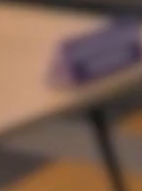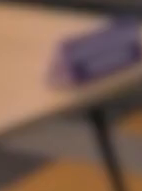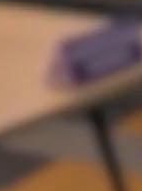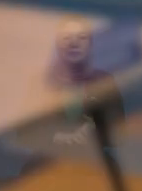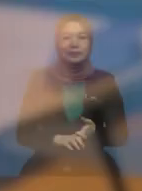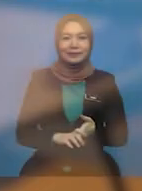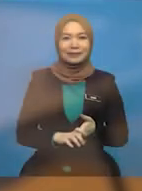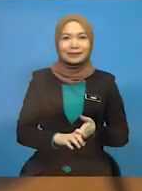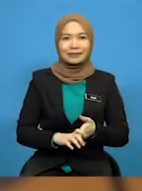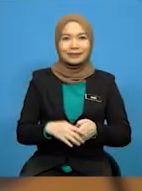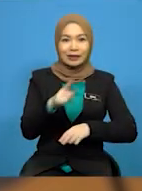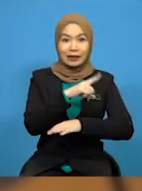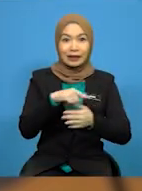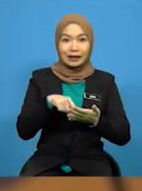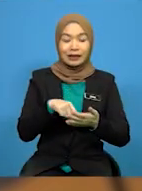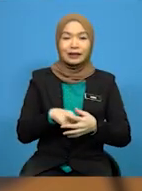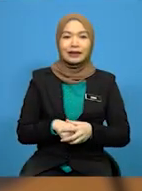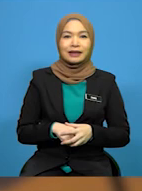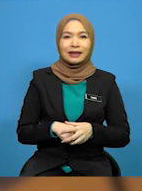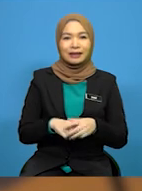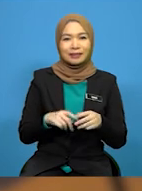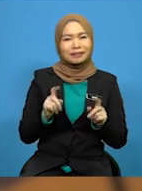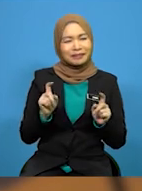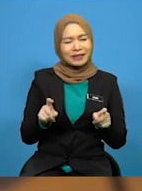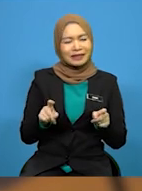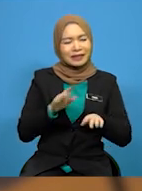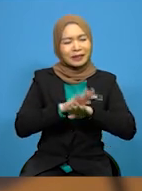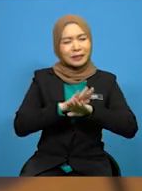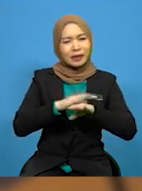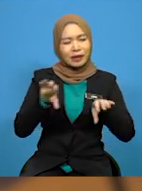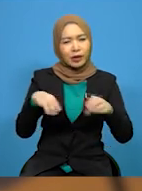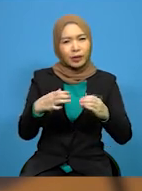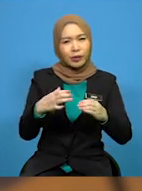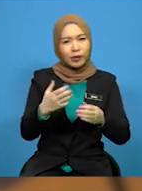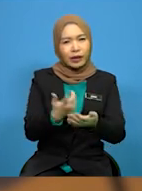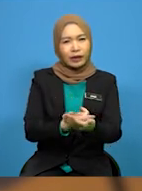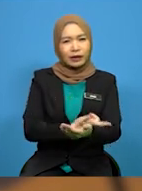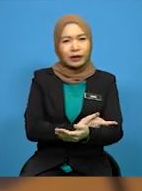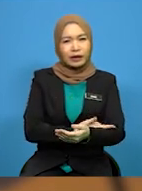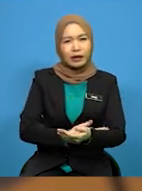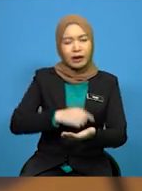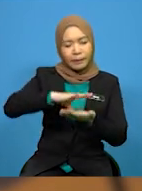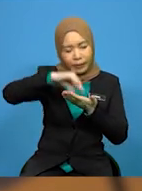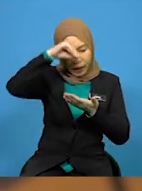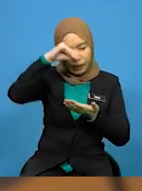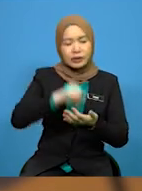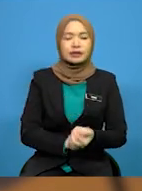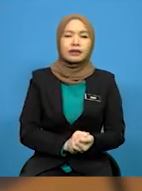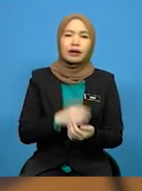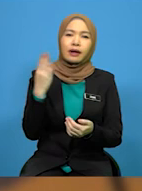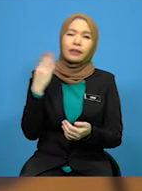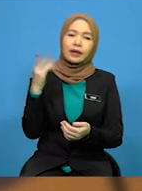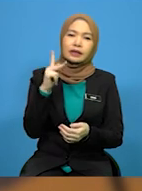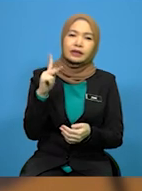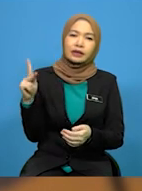Ingat pelajar, banyakkan latihan, jangan malu bertanya jika ada masalah dan buat ulang kaji dengan membiasakan diri